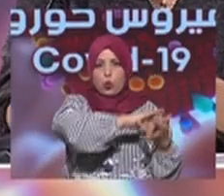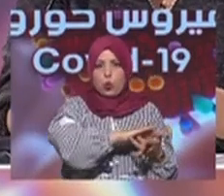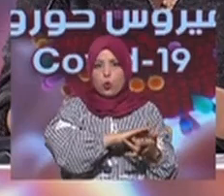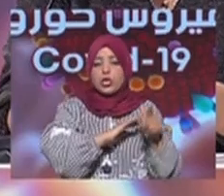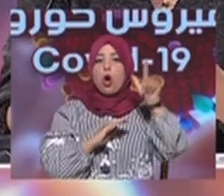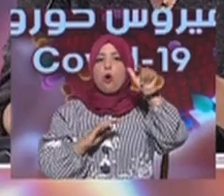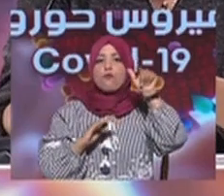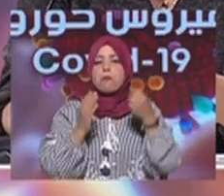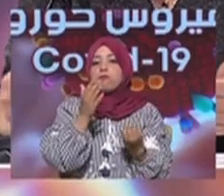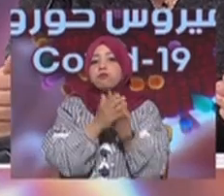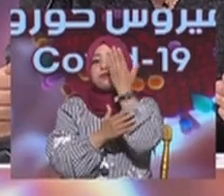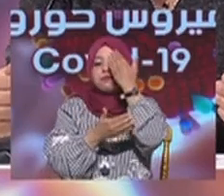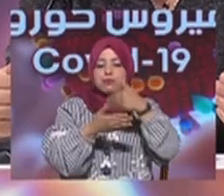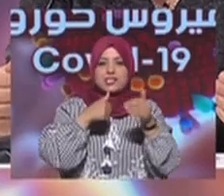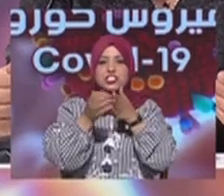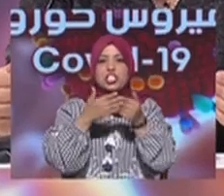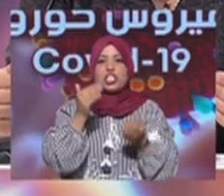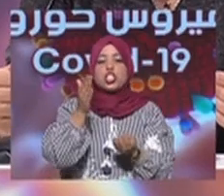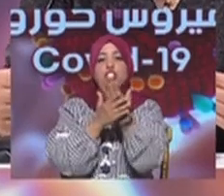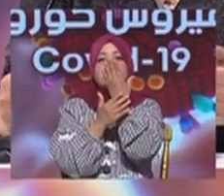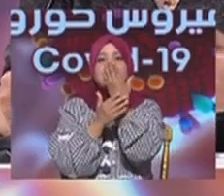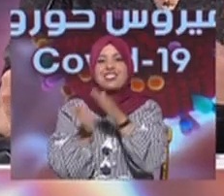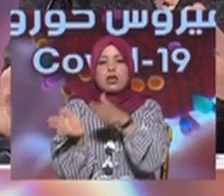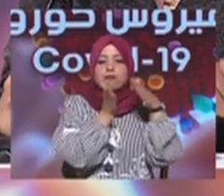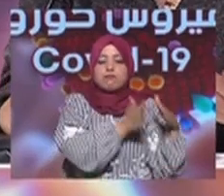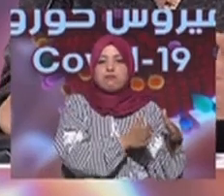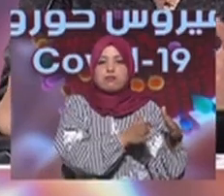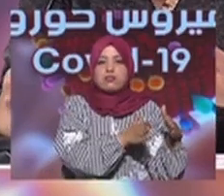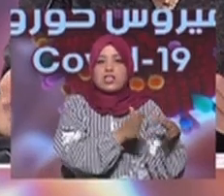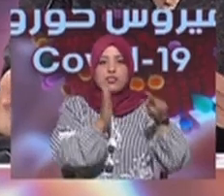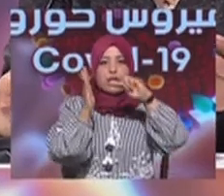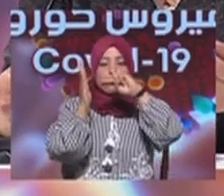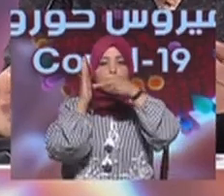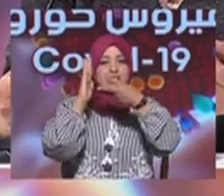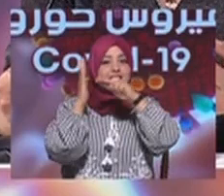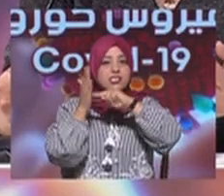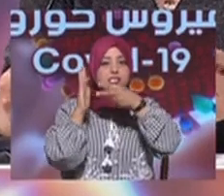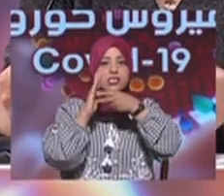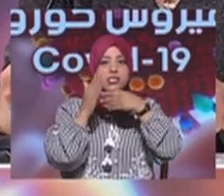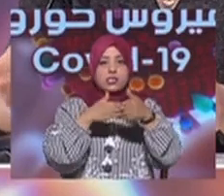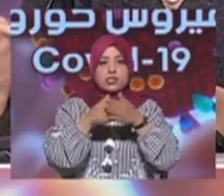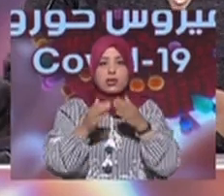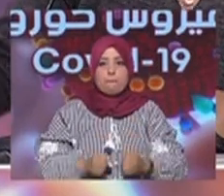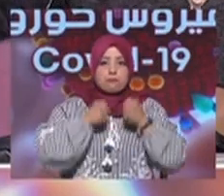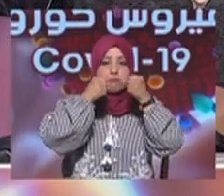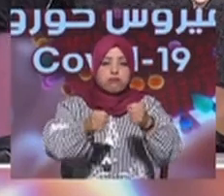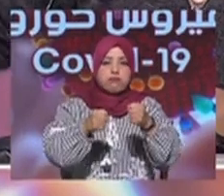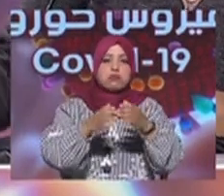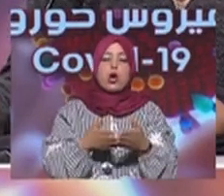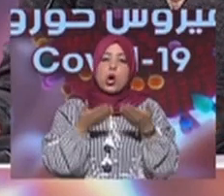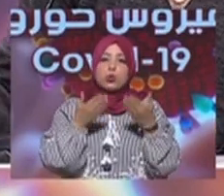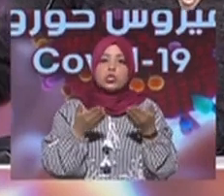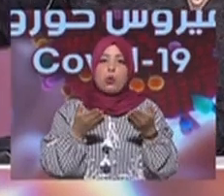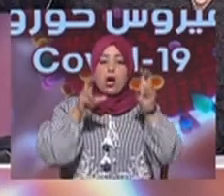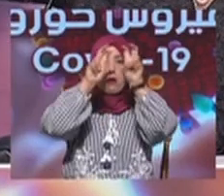الاخر احدث هو اللي يعمل لو سيكونساج كومبلي، معناتها ماهيش مربوطه بالامكانيات. دونك هوني في